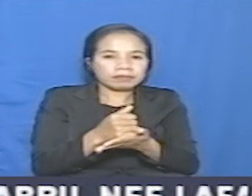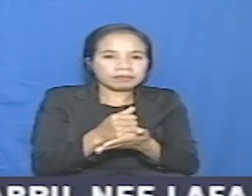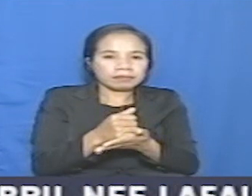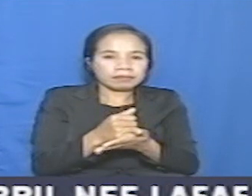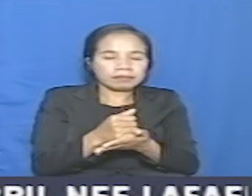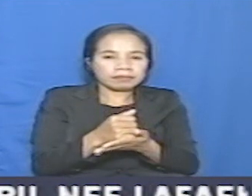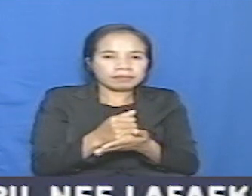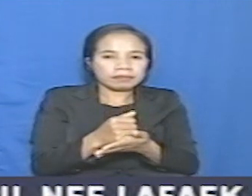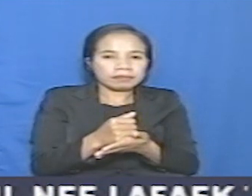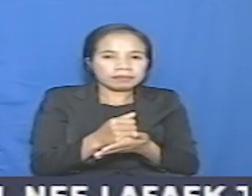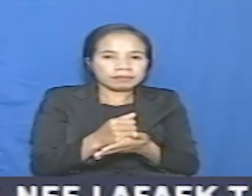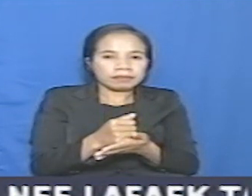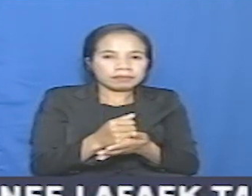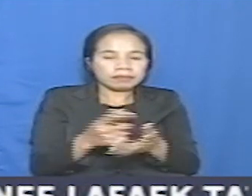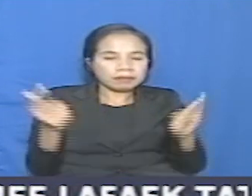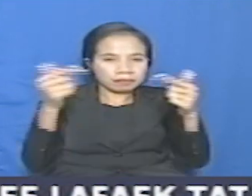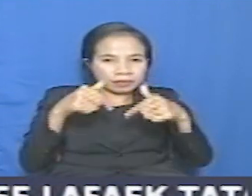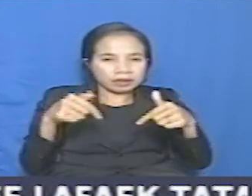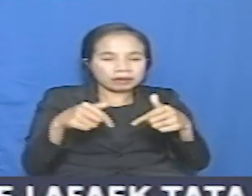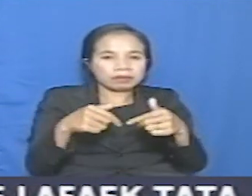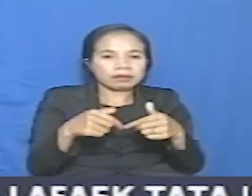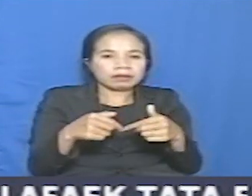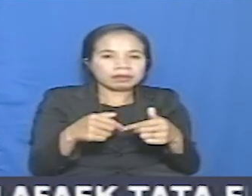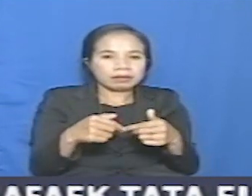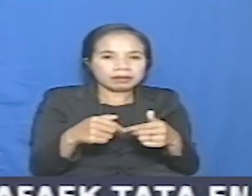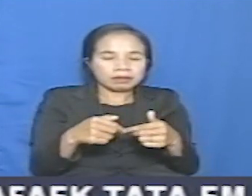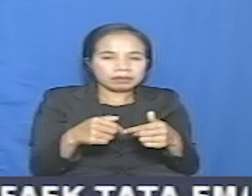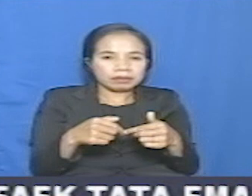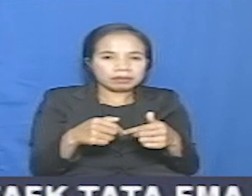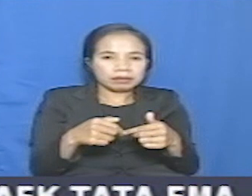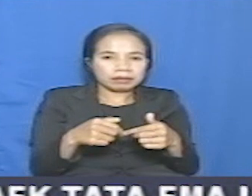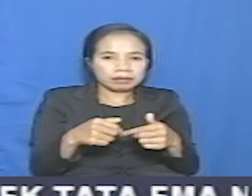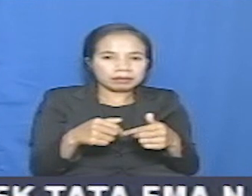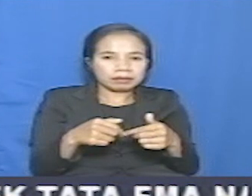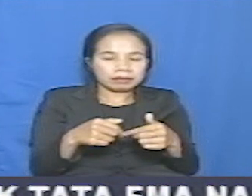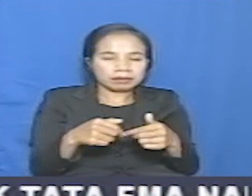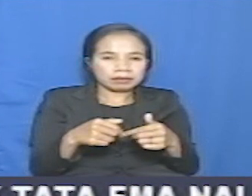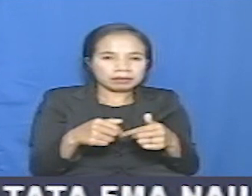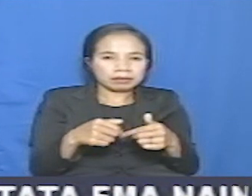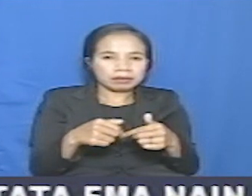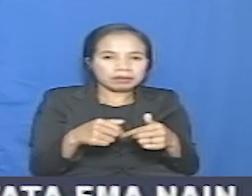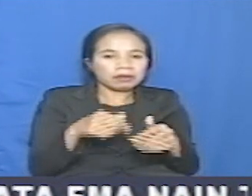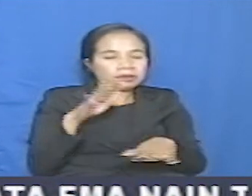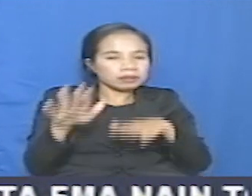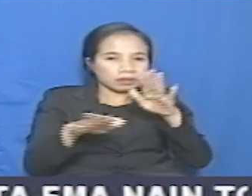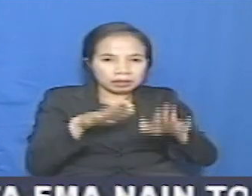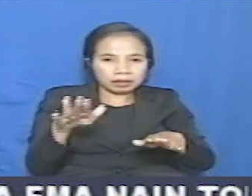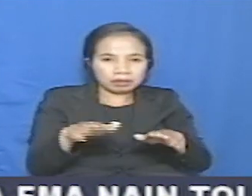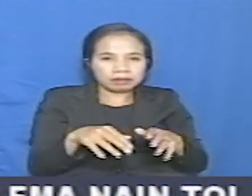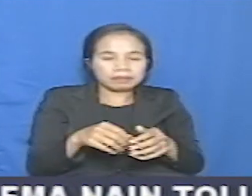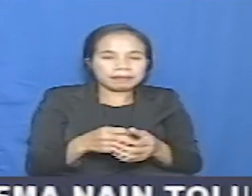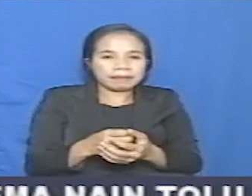daan baito cohibenes bajo un tiempo que mag oscilar bajo fue nain la hombre ya